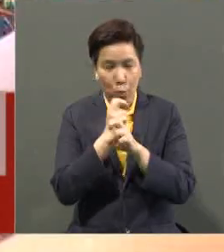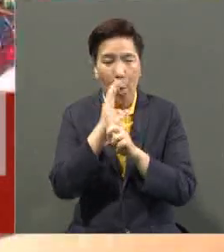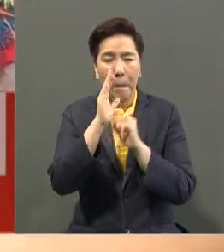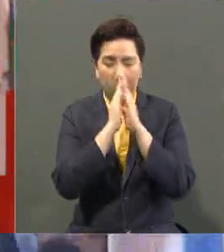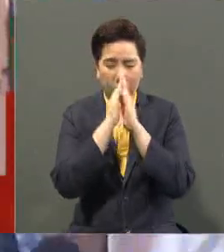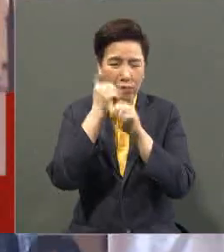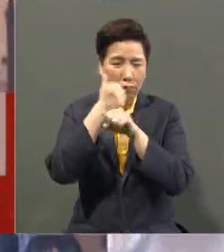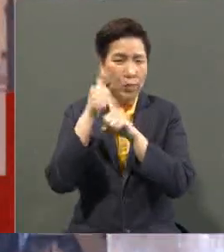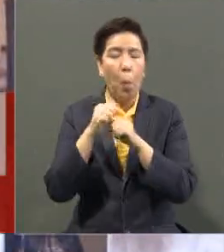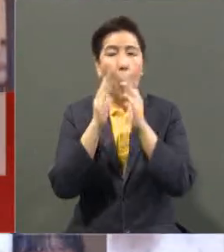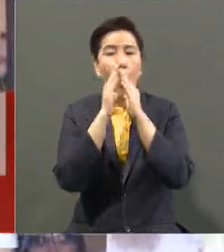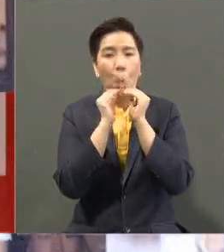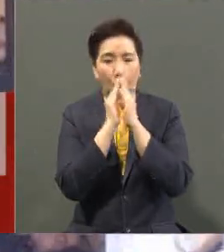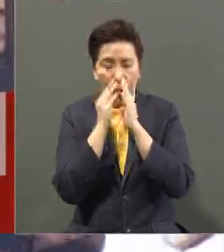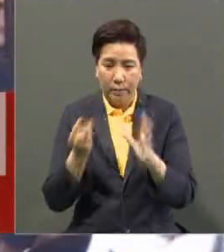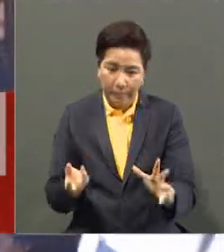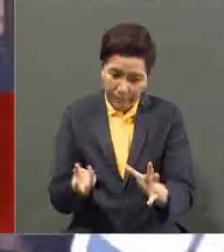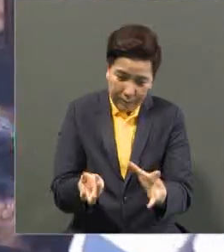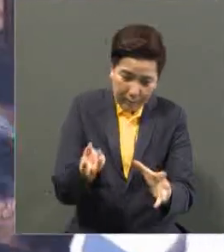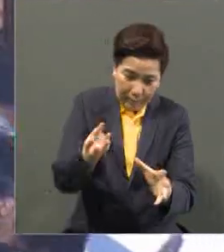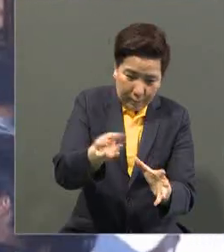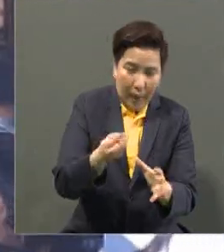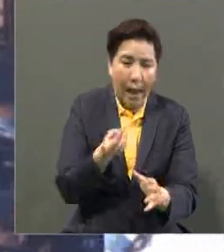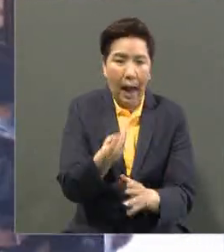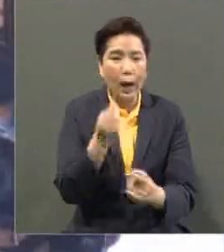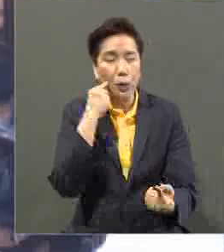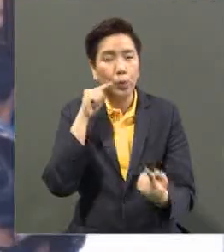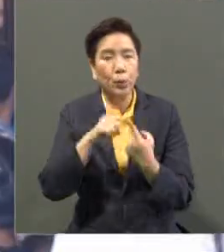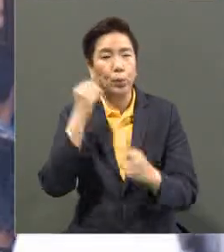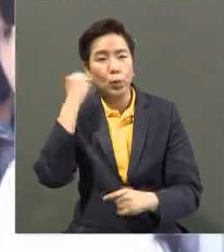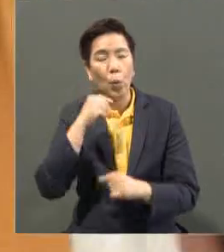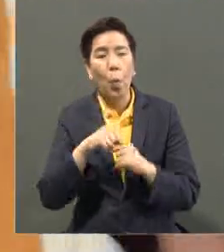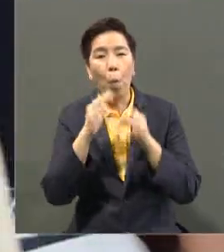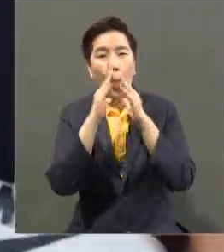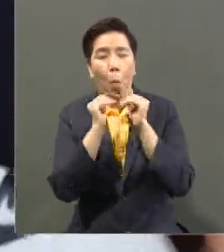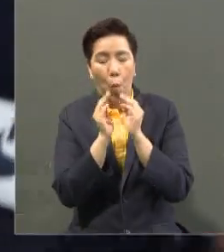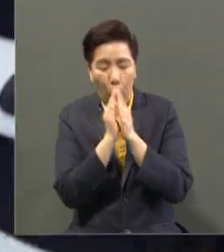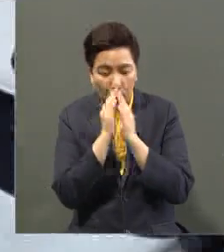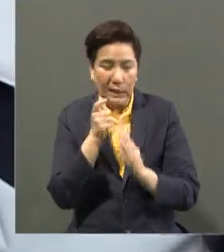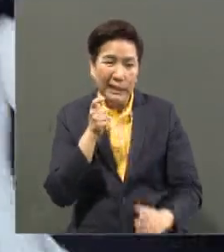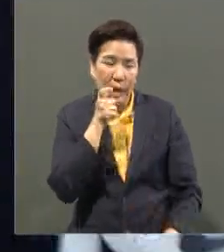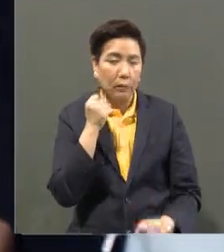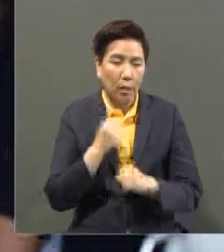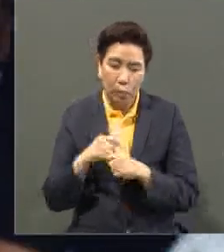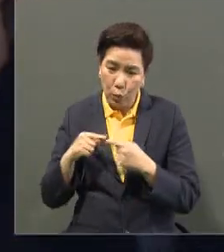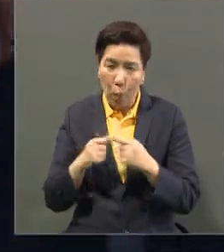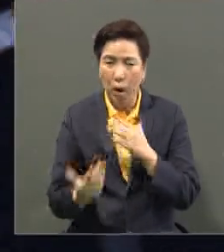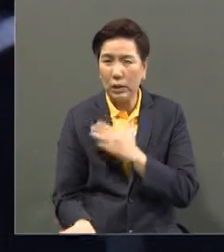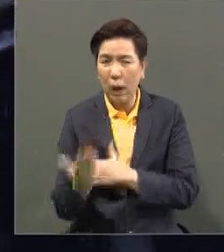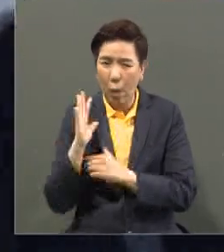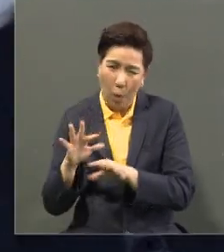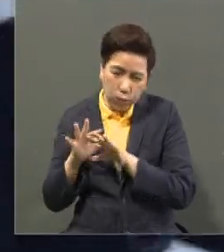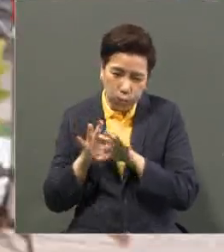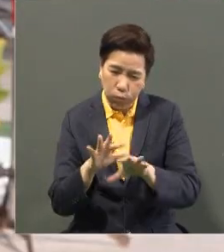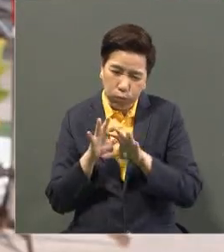หลวงภายในวัดพระศรีรัตนมหาธาตุวรมหาวิหารหรือชาวบ้านจะเรียกกันว่าวัดใหญ่ก็มากันต่อเนื่องตลอดตั้งแต่ช่วงเช้า